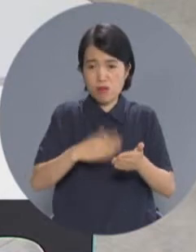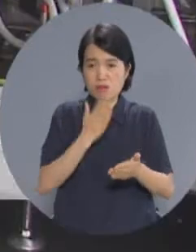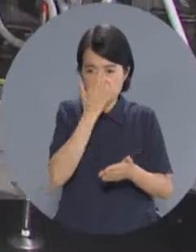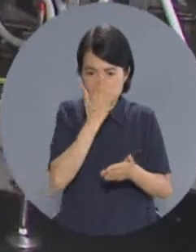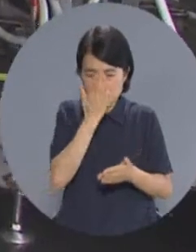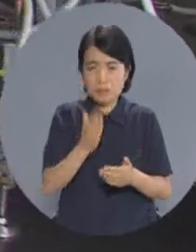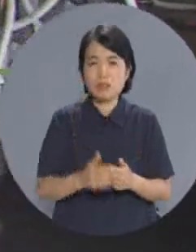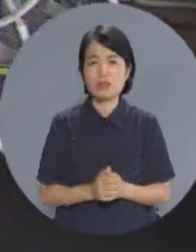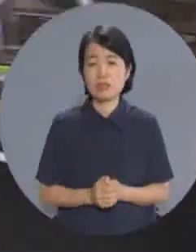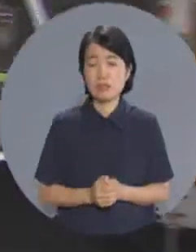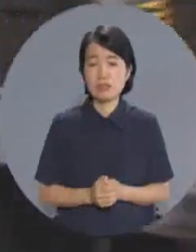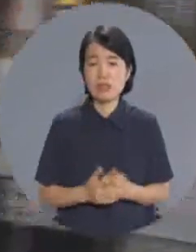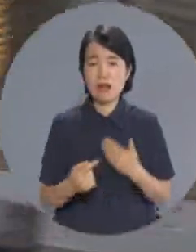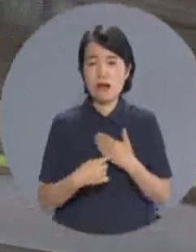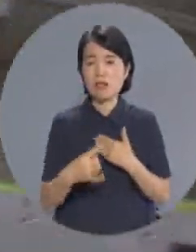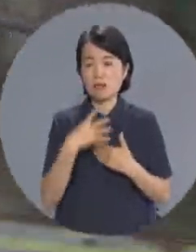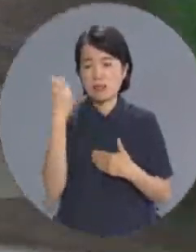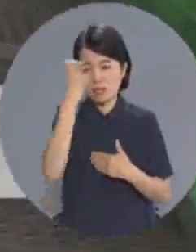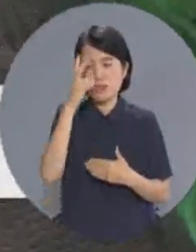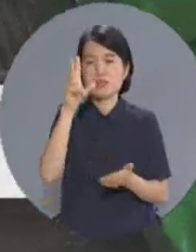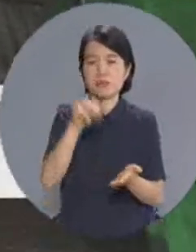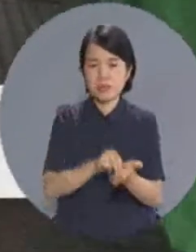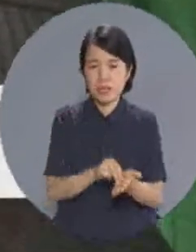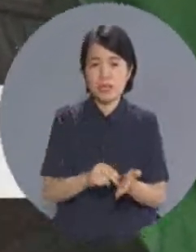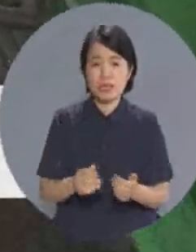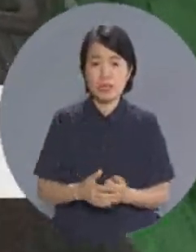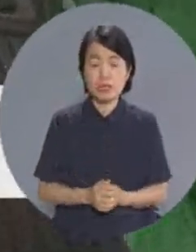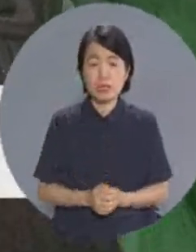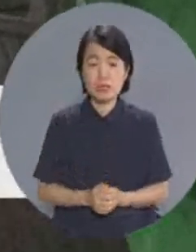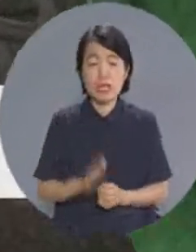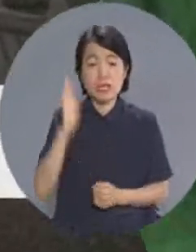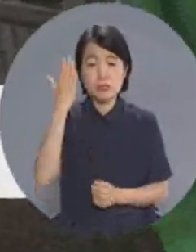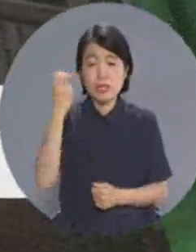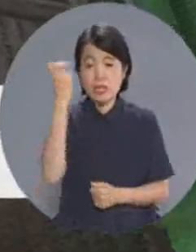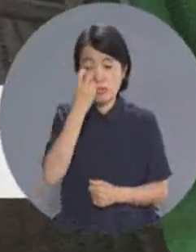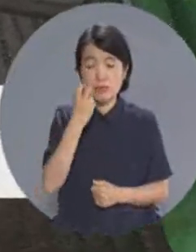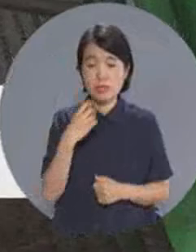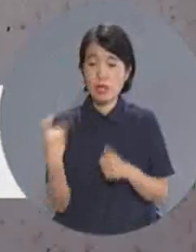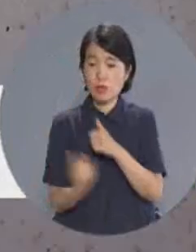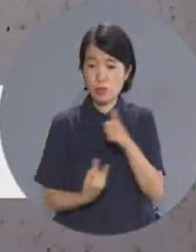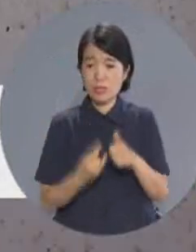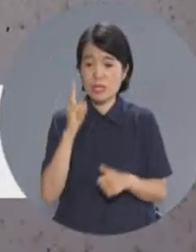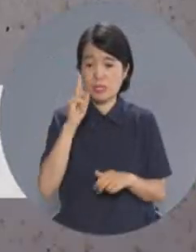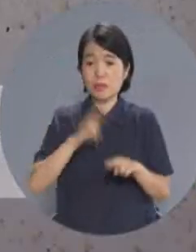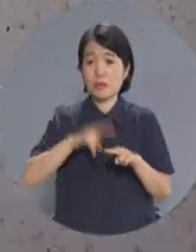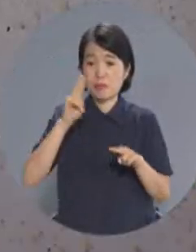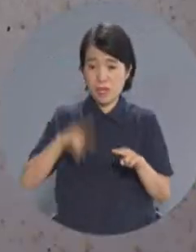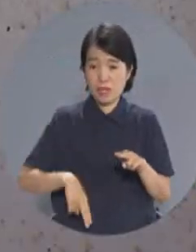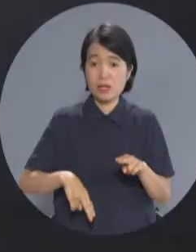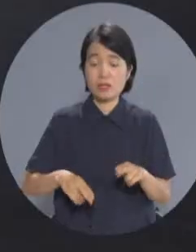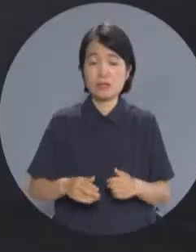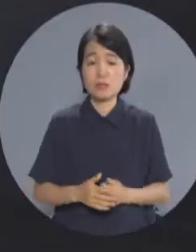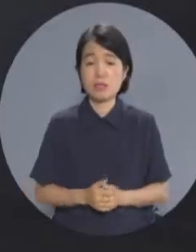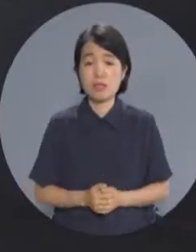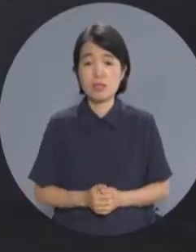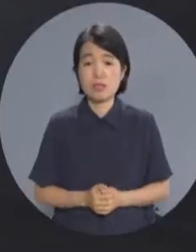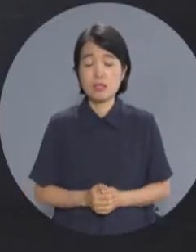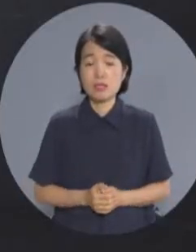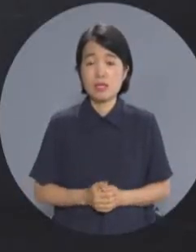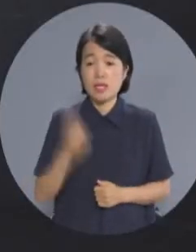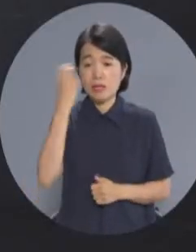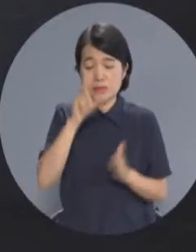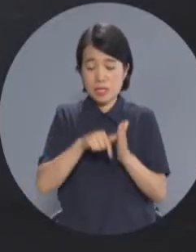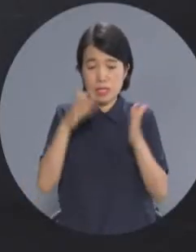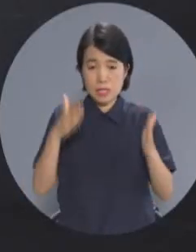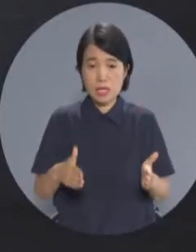들어야지만이. 허울뿐인 감사도 문제입니다. 최근 감사위원 한 명이 사퇴서를 제출했습니다. 감사 기간